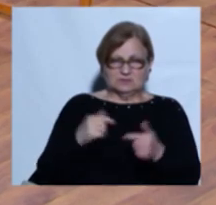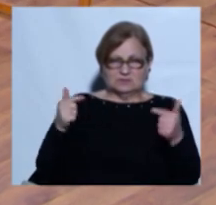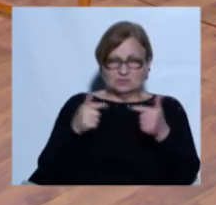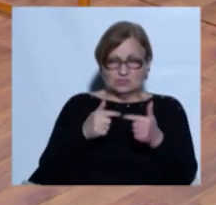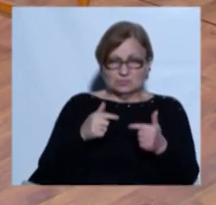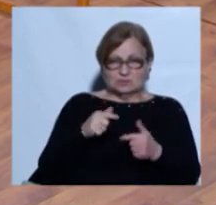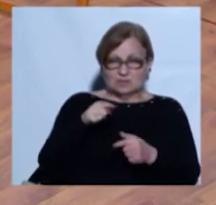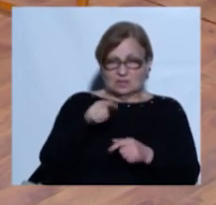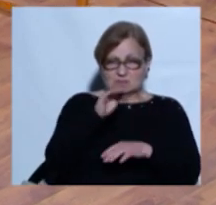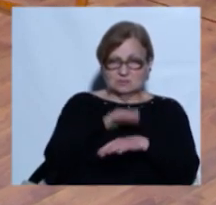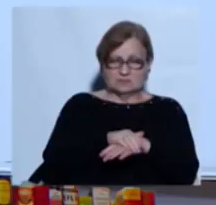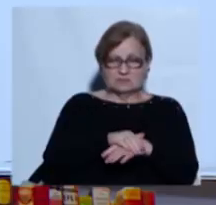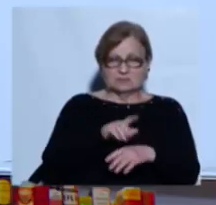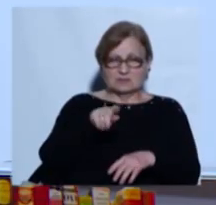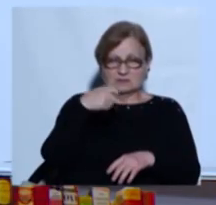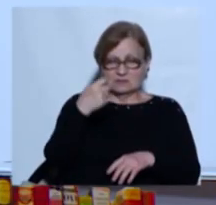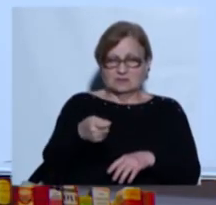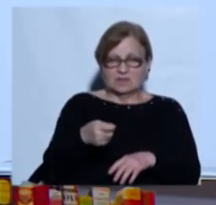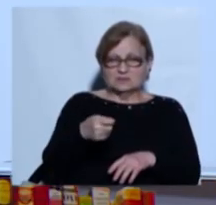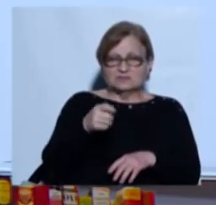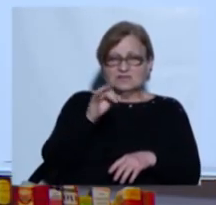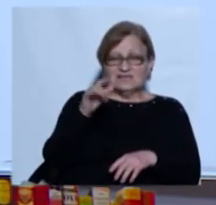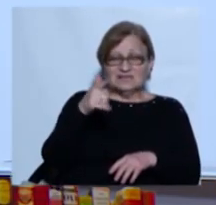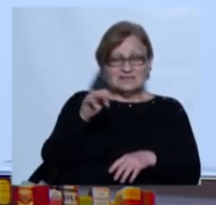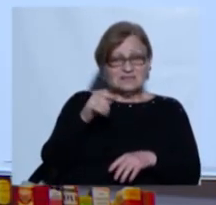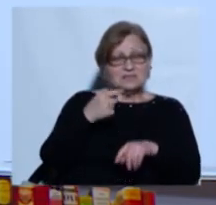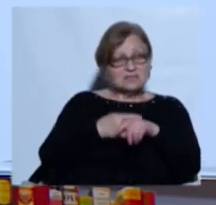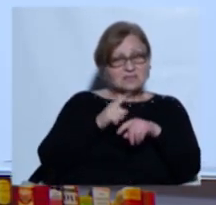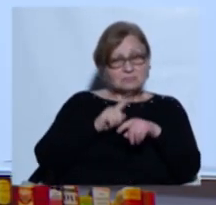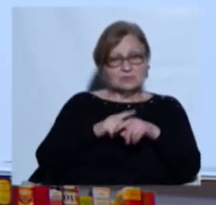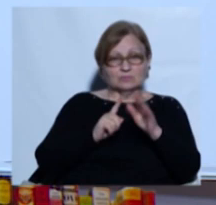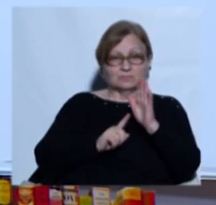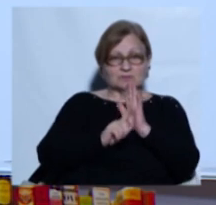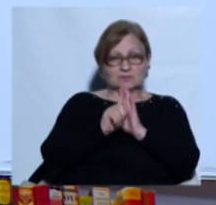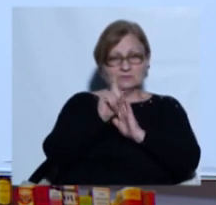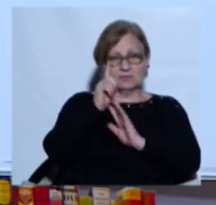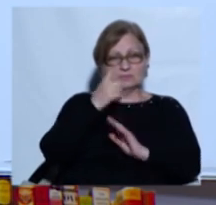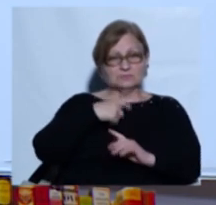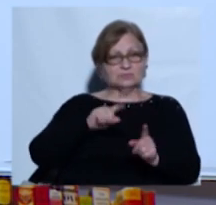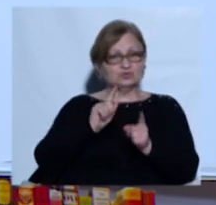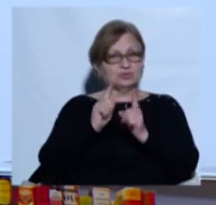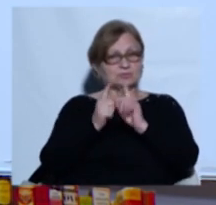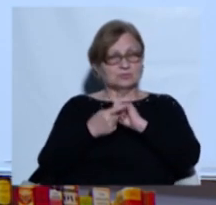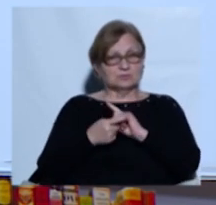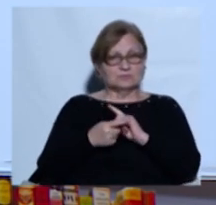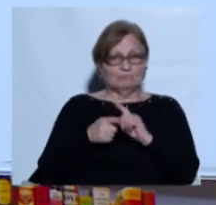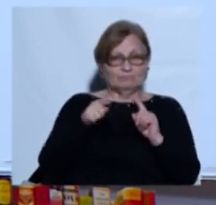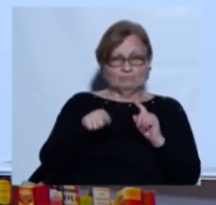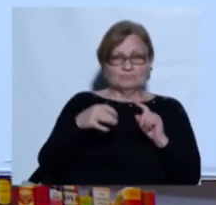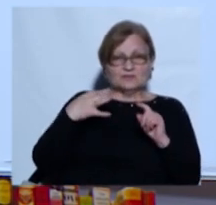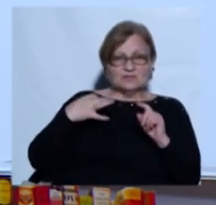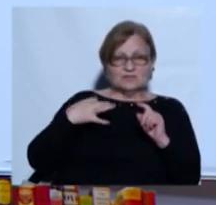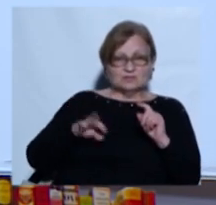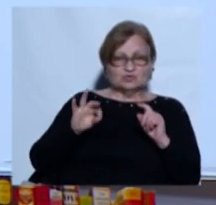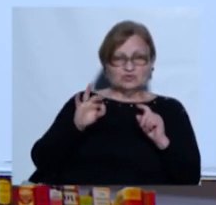ეს ფაქტი აძლევს იგის დაბადებას პირველ ბიძგს. და აი ამის შემდეგ შვილად დარჩენილ ბელადს